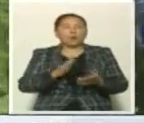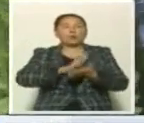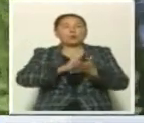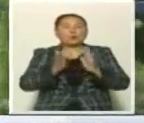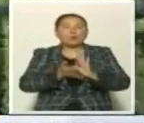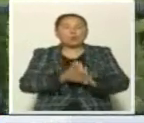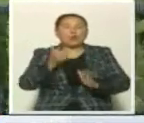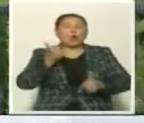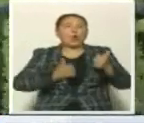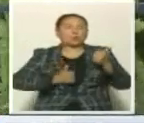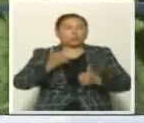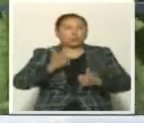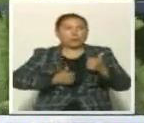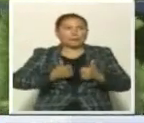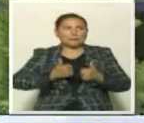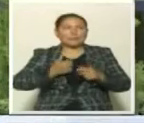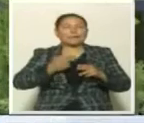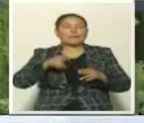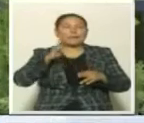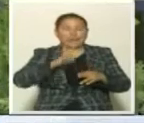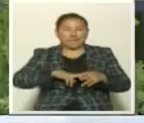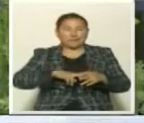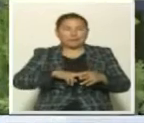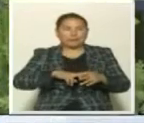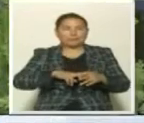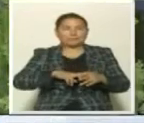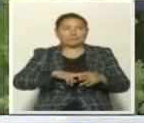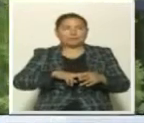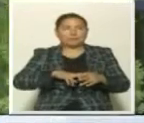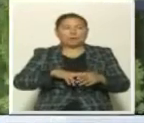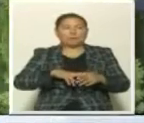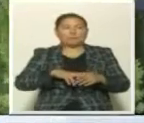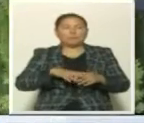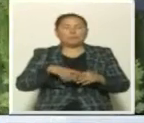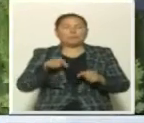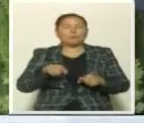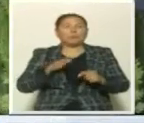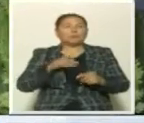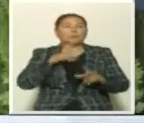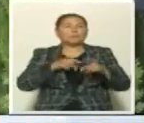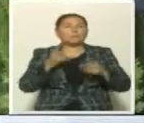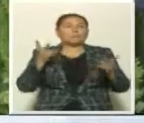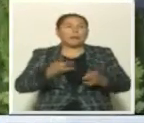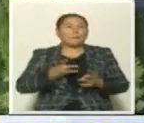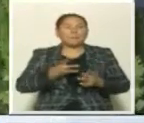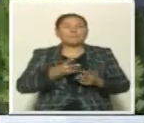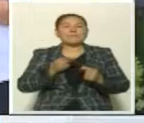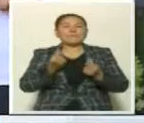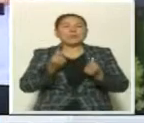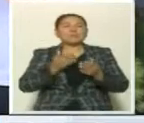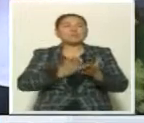условия конкуренции и это учреждение, этот банк будет оказывать те необходимые финансовые